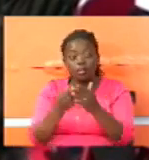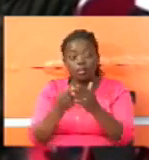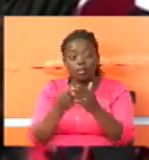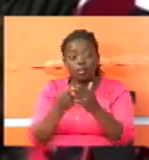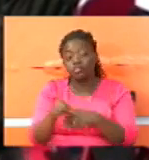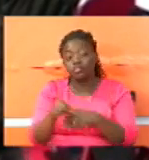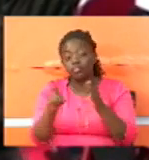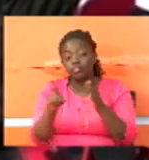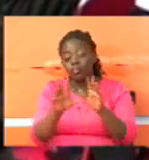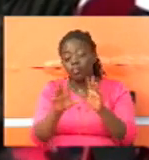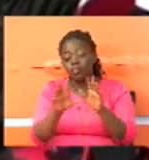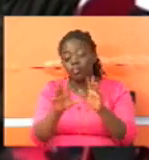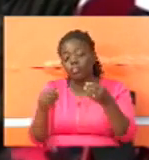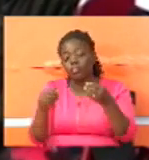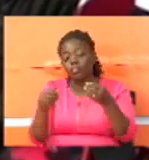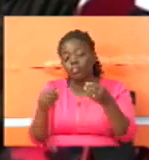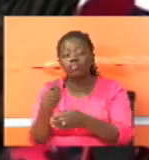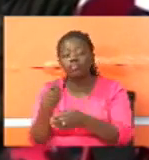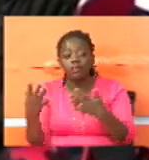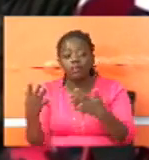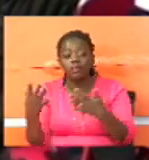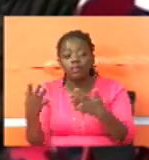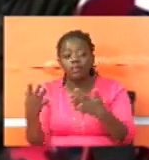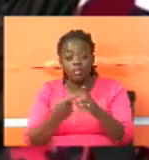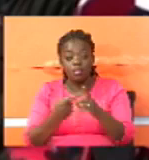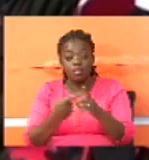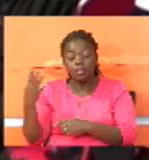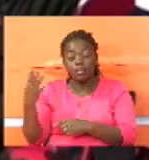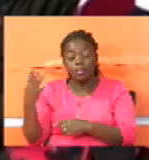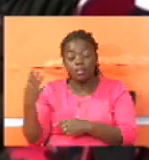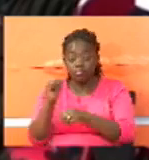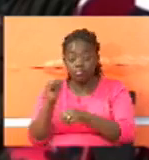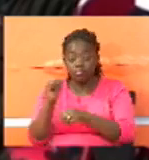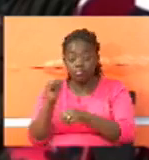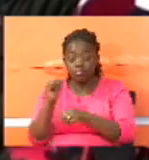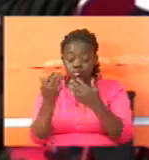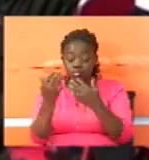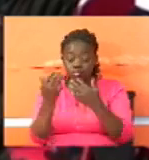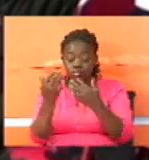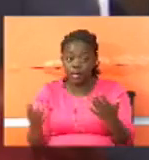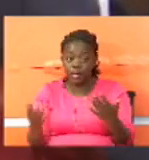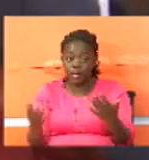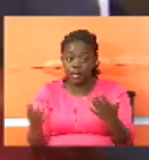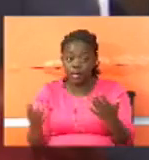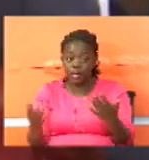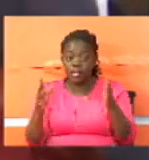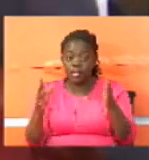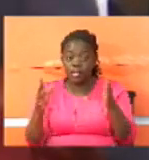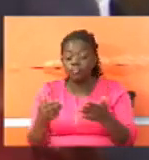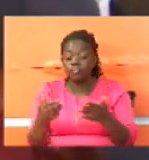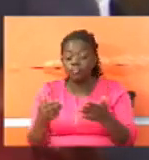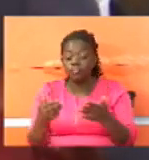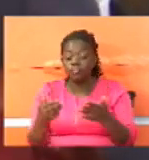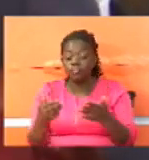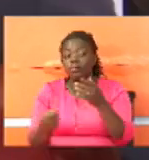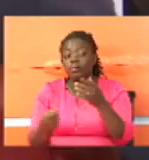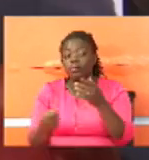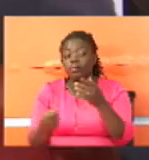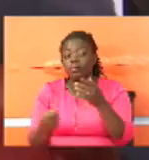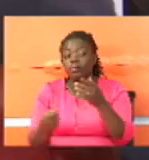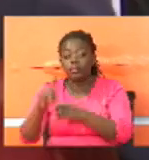amateeka gaabo omwaganya ogw'omwezi ogwedde okola nga balinda ebbaluwa okuziba obuggya kyokka omwaganya gwabeddeko nga